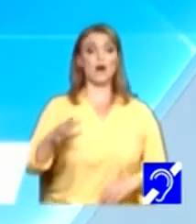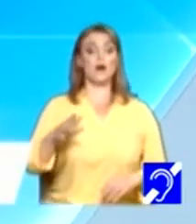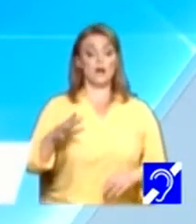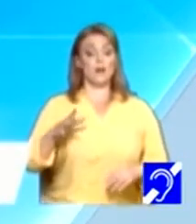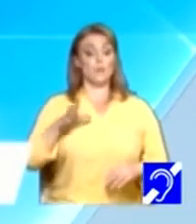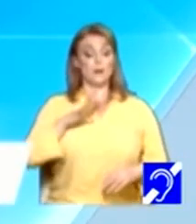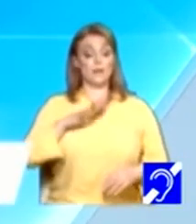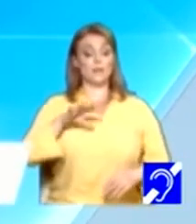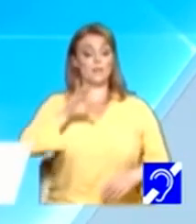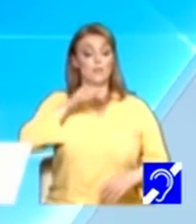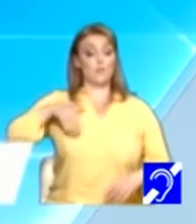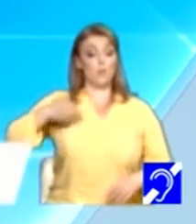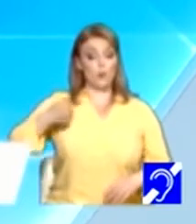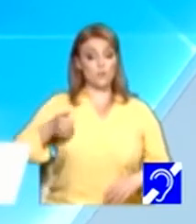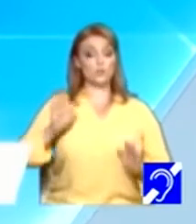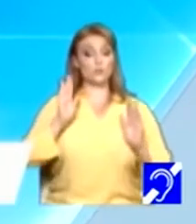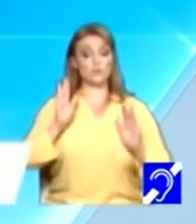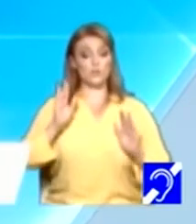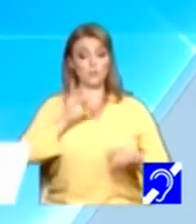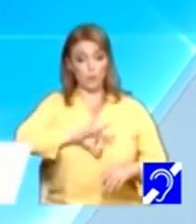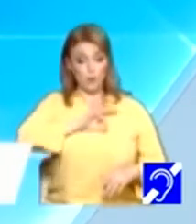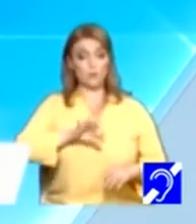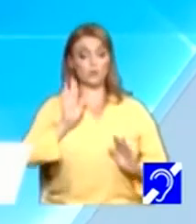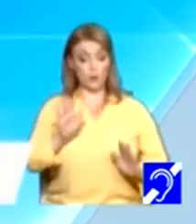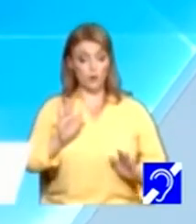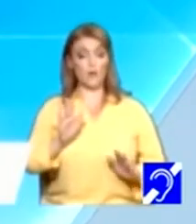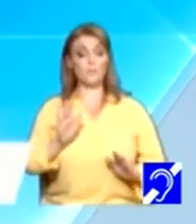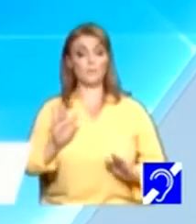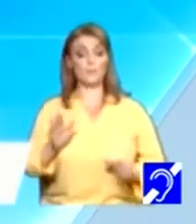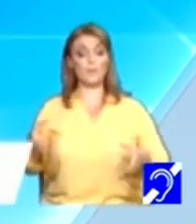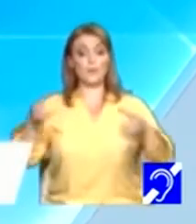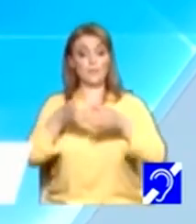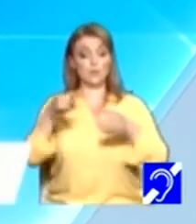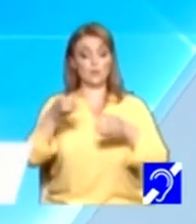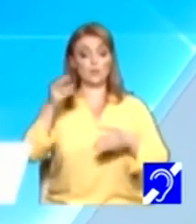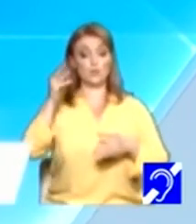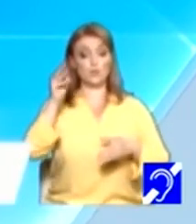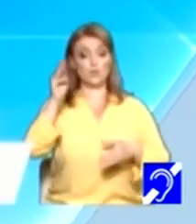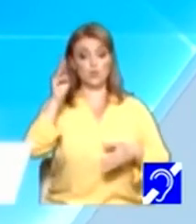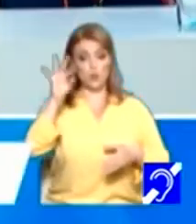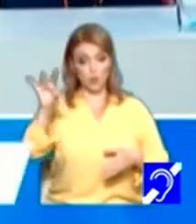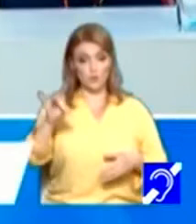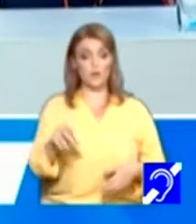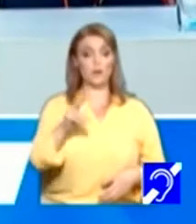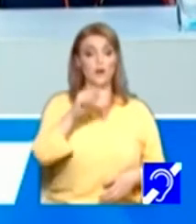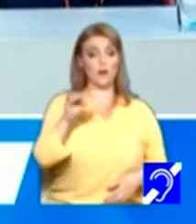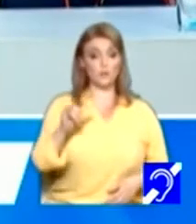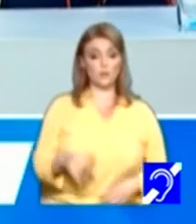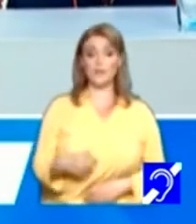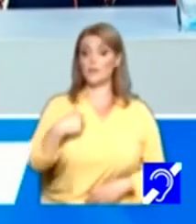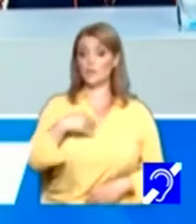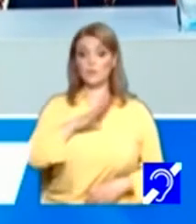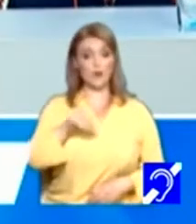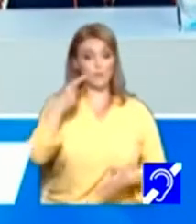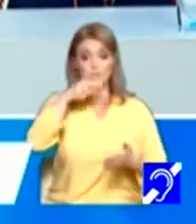de partidul. Șor, Candu, Filat și tot așa mai departe. Și nici ceva, doamnă, eu nu sunt la putere, eu n-am fost